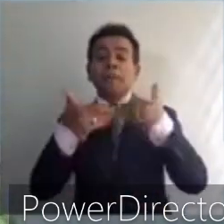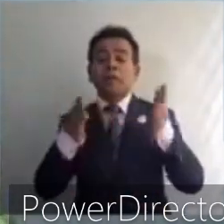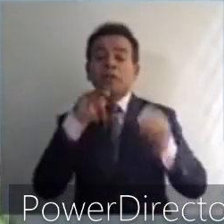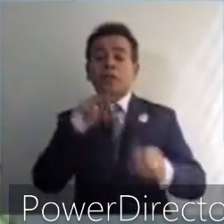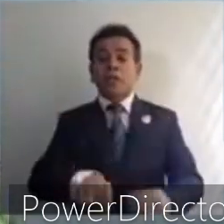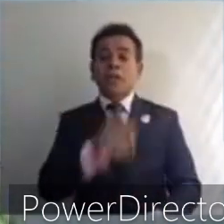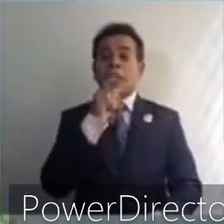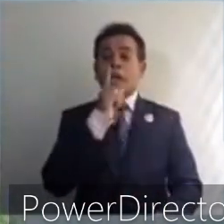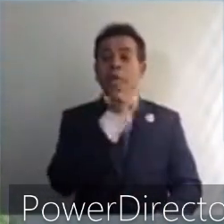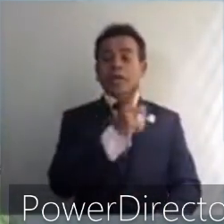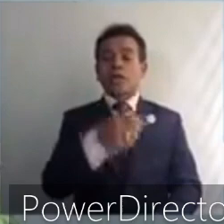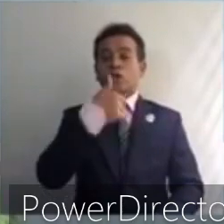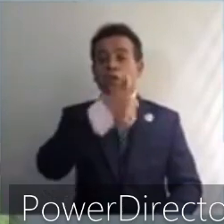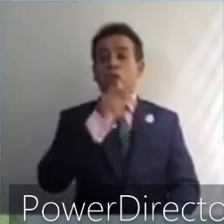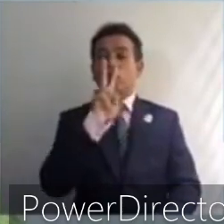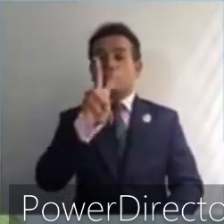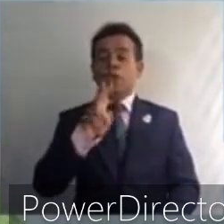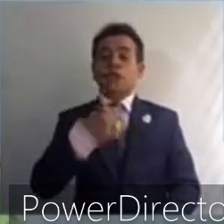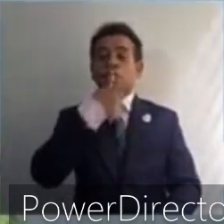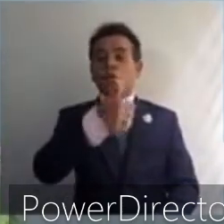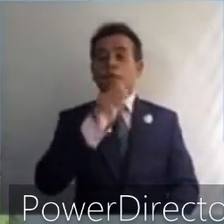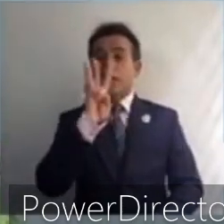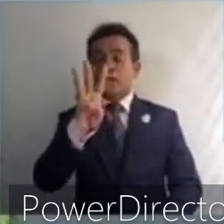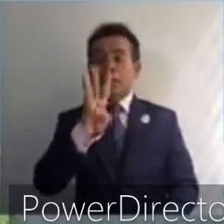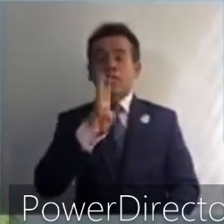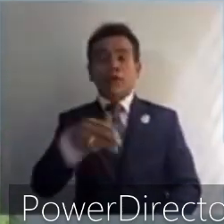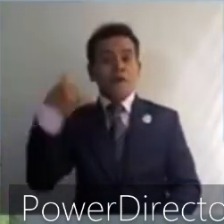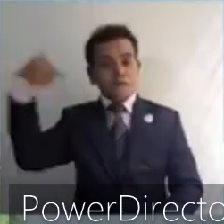এই হটলাইনে আমরা গত 24 ঘন্টায় কল পেয়েছি